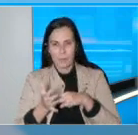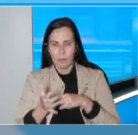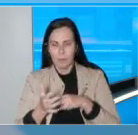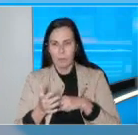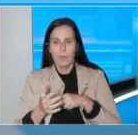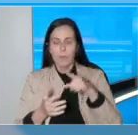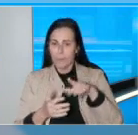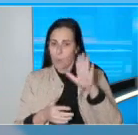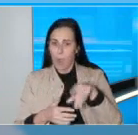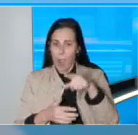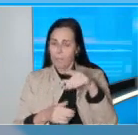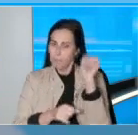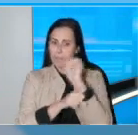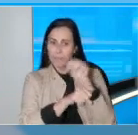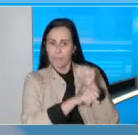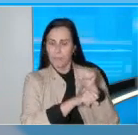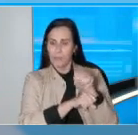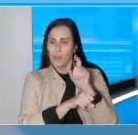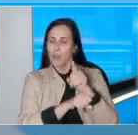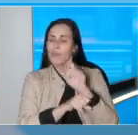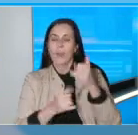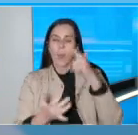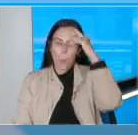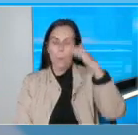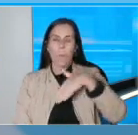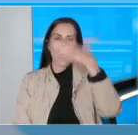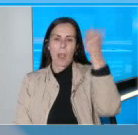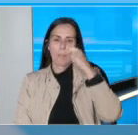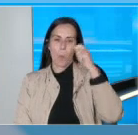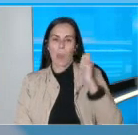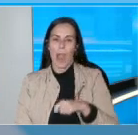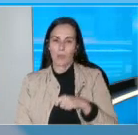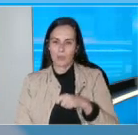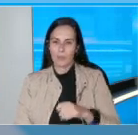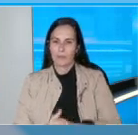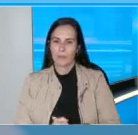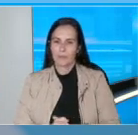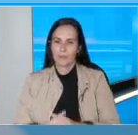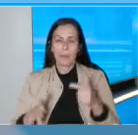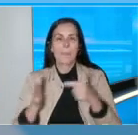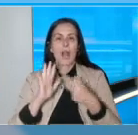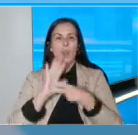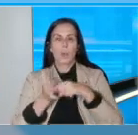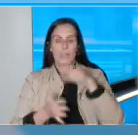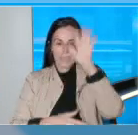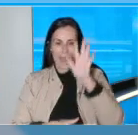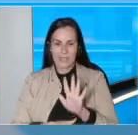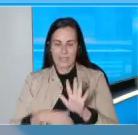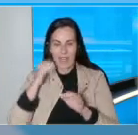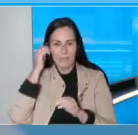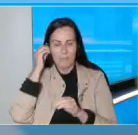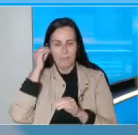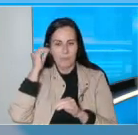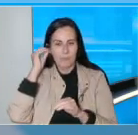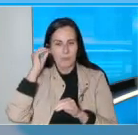מתמודד, והוא גם מנצח כשהוא רוכב על גלי הפופולריות שהביאו אותו לשם בעזרת אותה סדרת